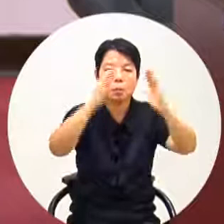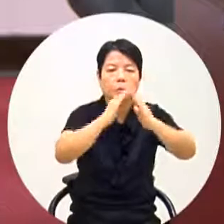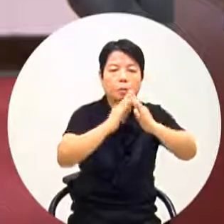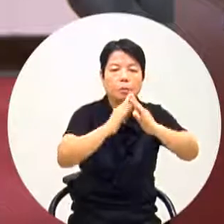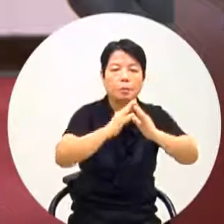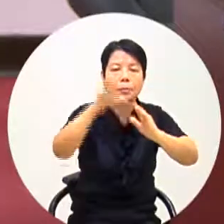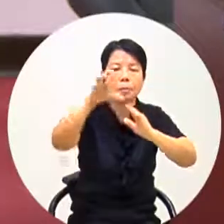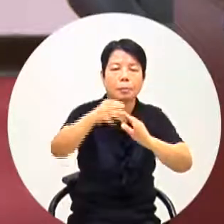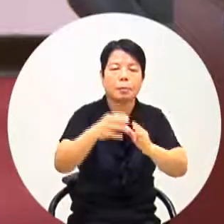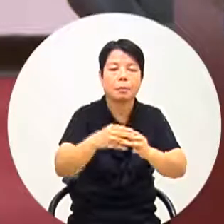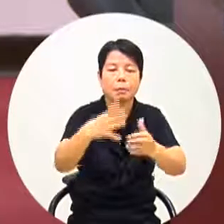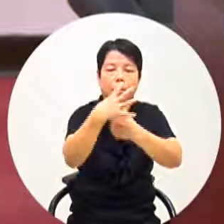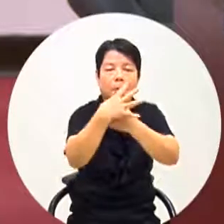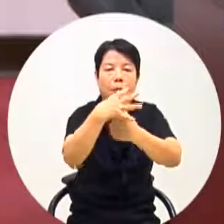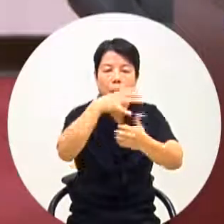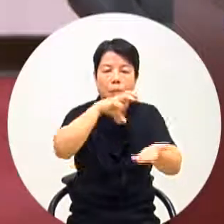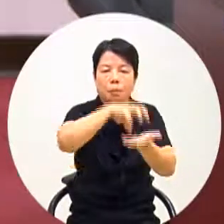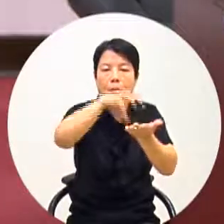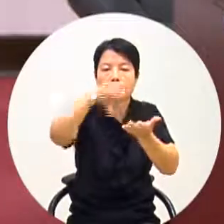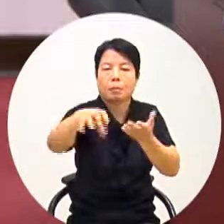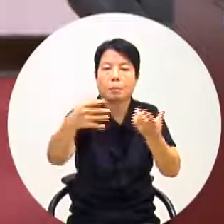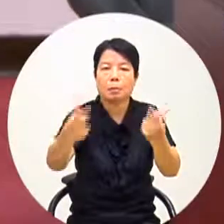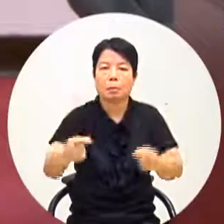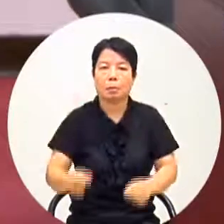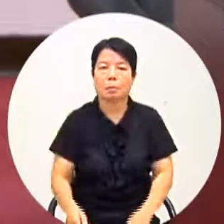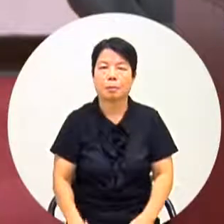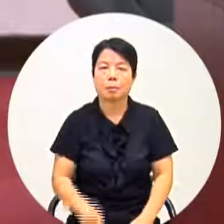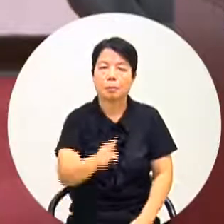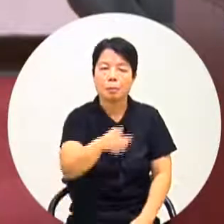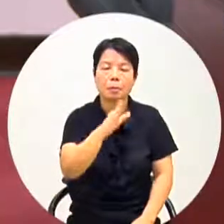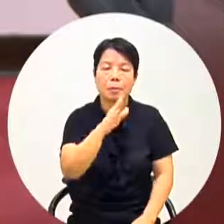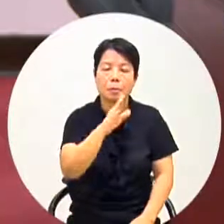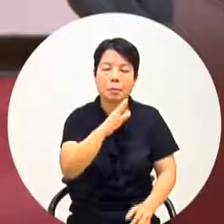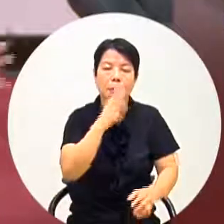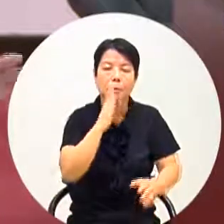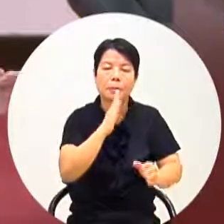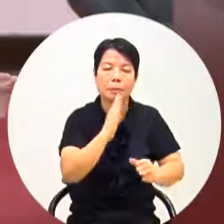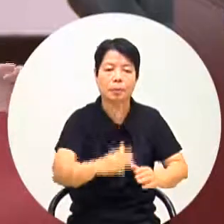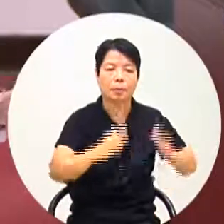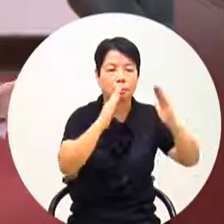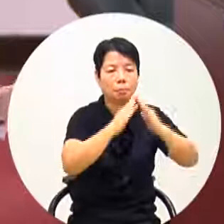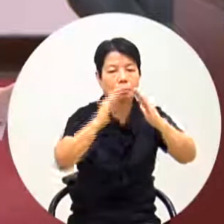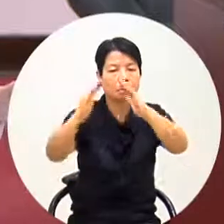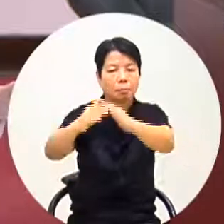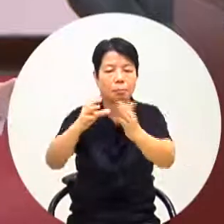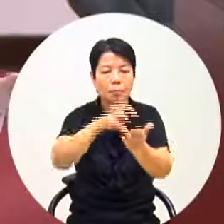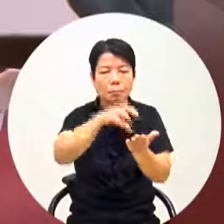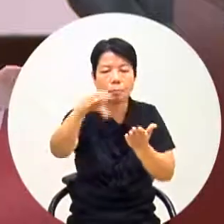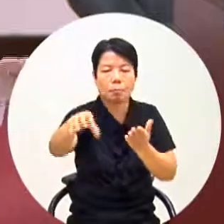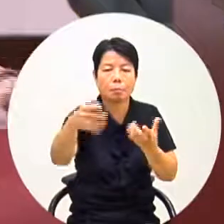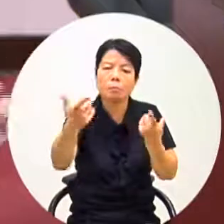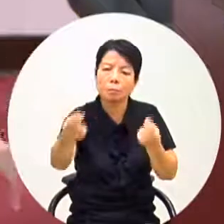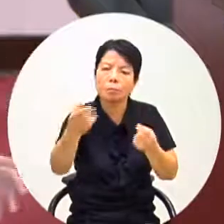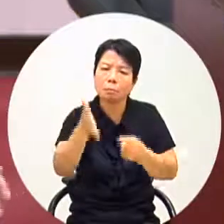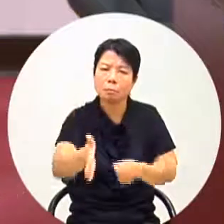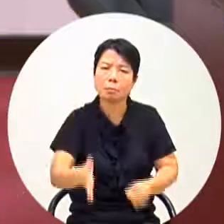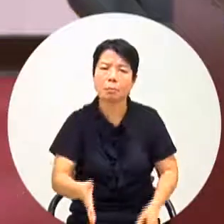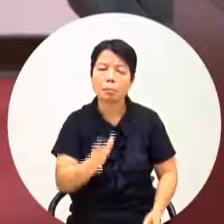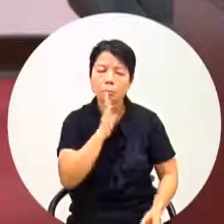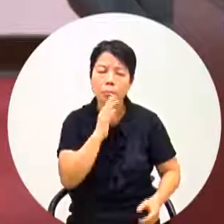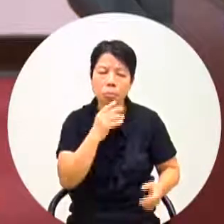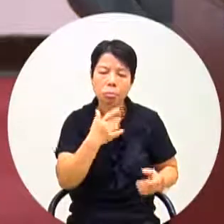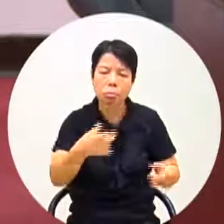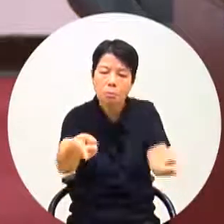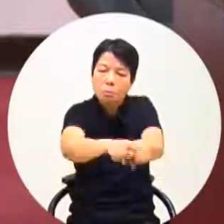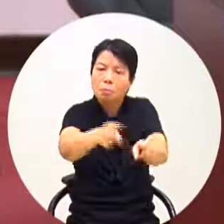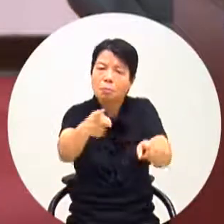个是什么意思哈、哦。你所谓的圆环形，到底是跟原来的房屋是一模一样，还